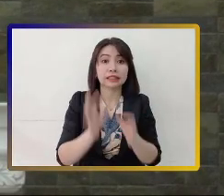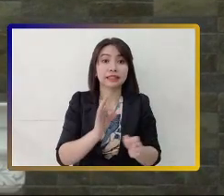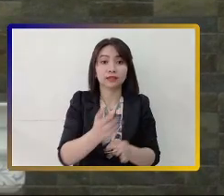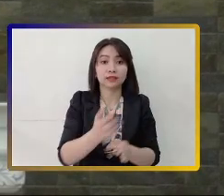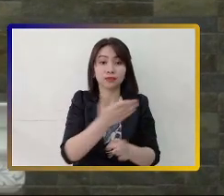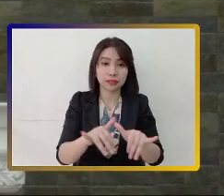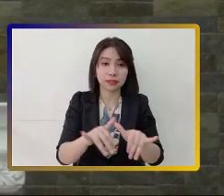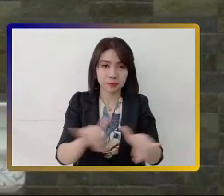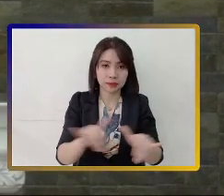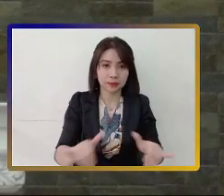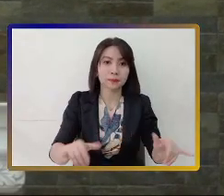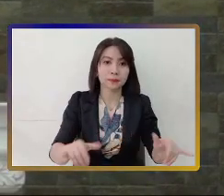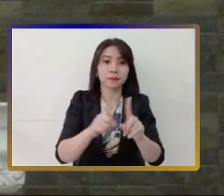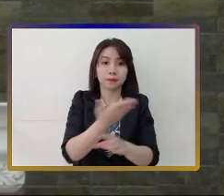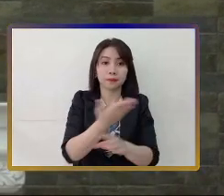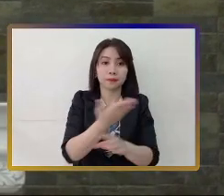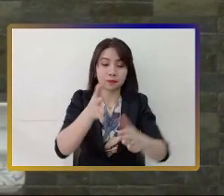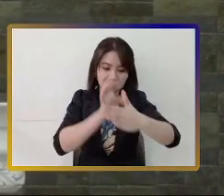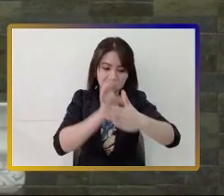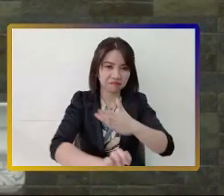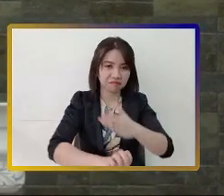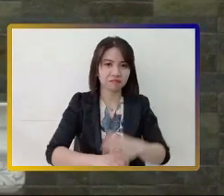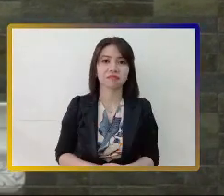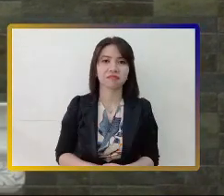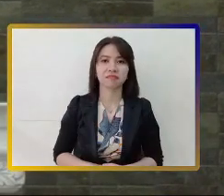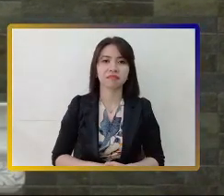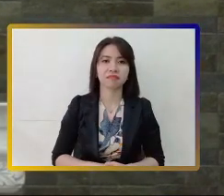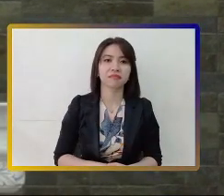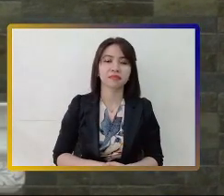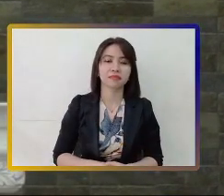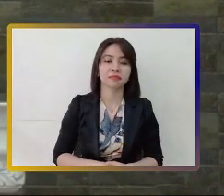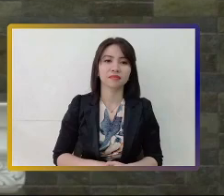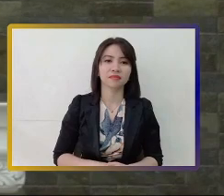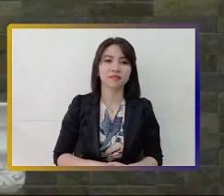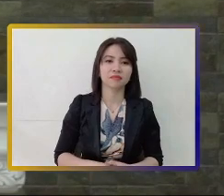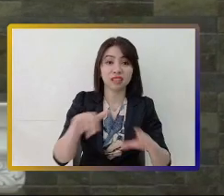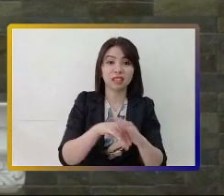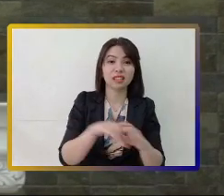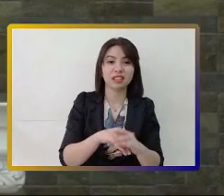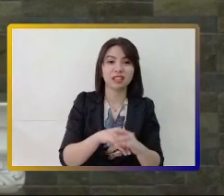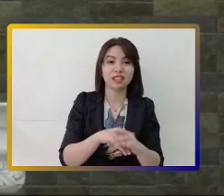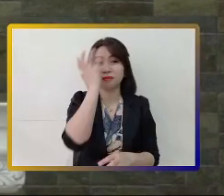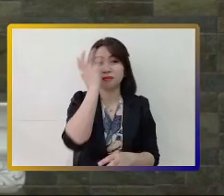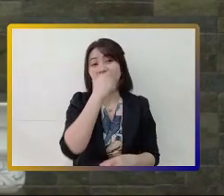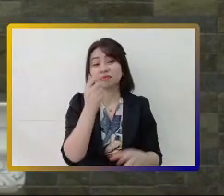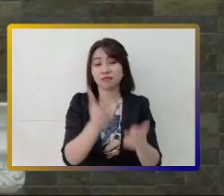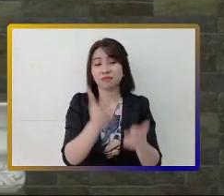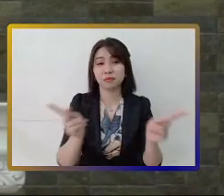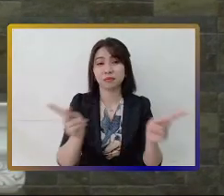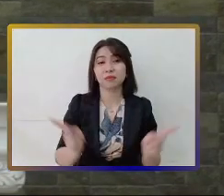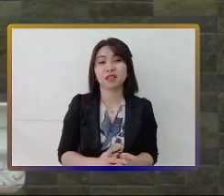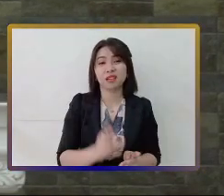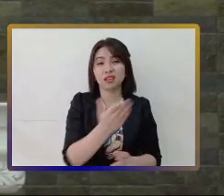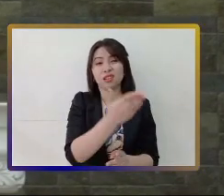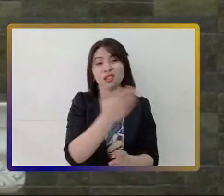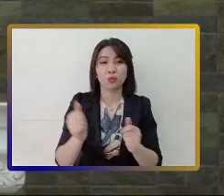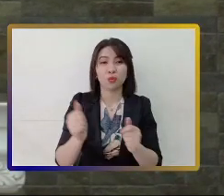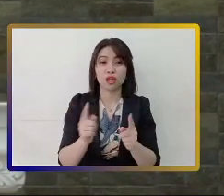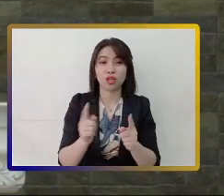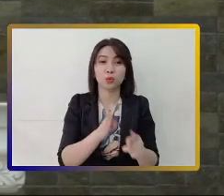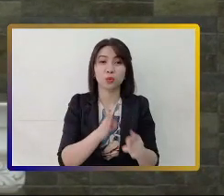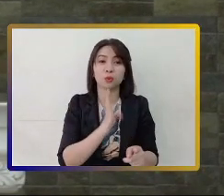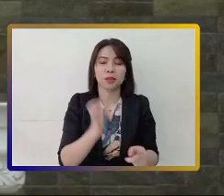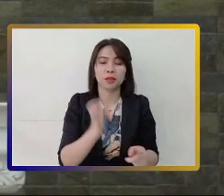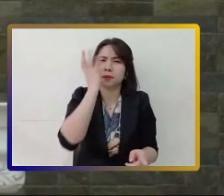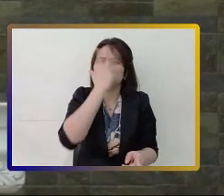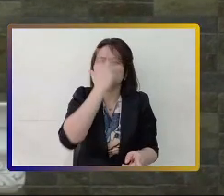It's a beauty parlor. Gusto nyo, bago na kayo paglabas nyo. Pero nung pumasok kayo sa church, gusto nyo, ganun, ganun pa rin